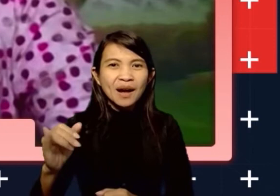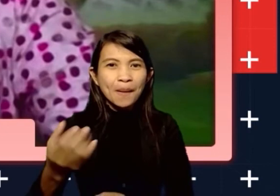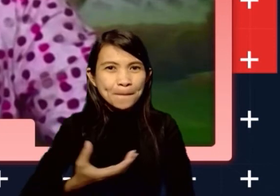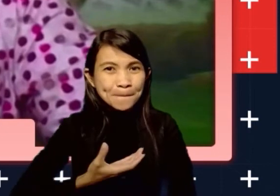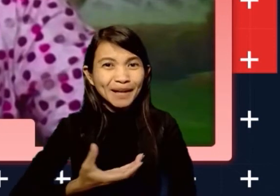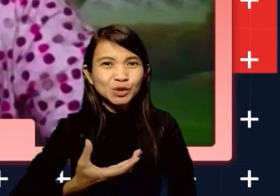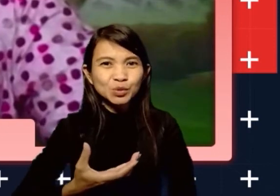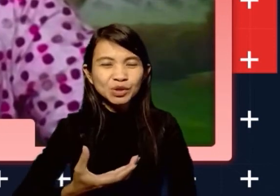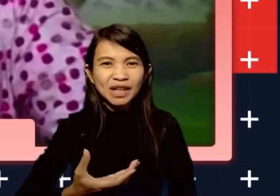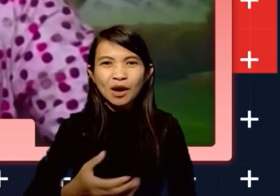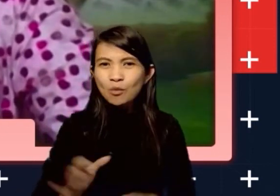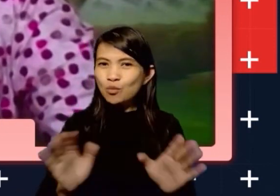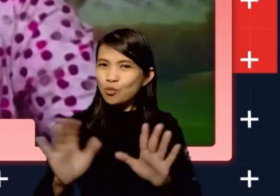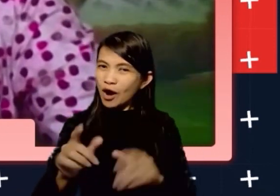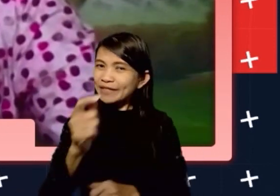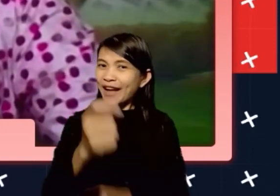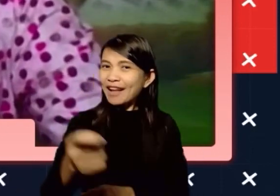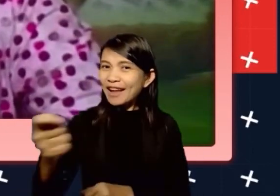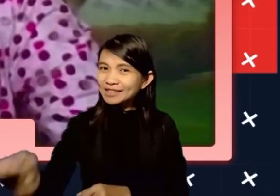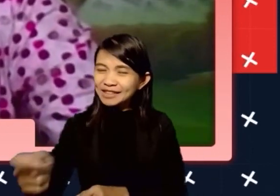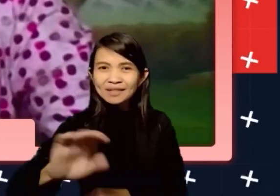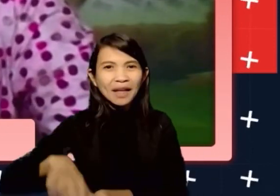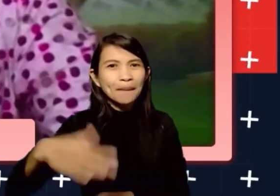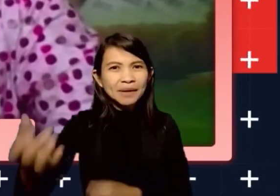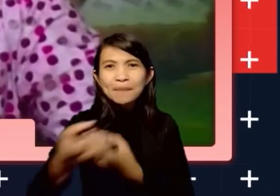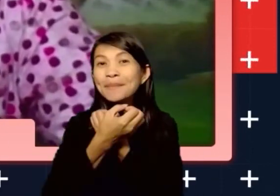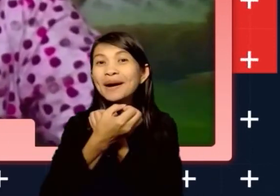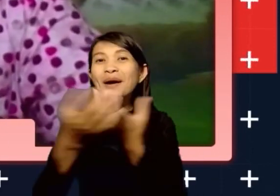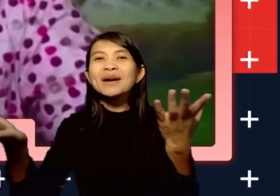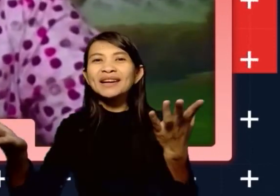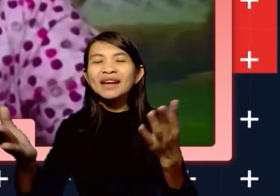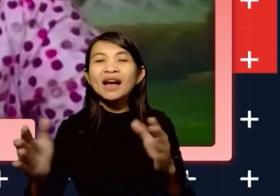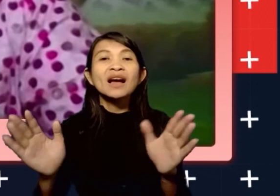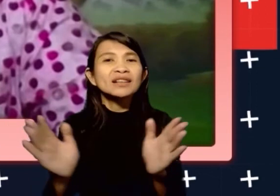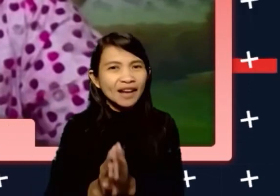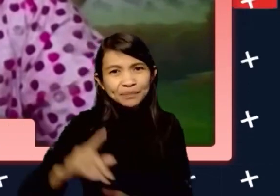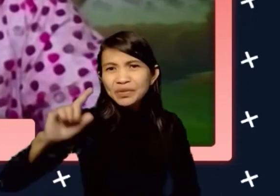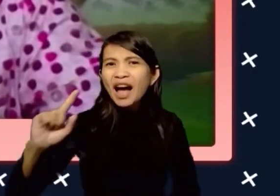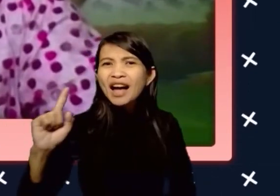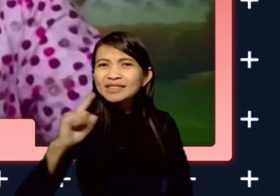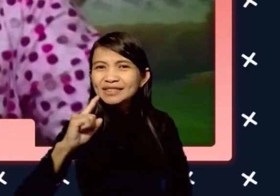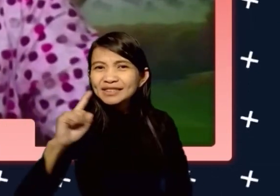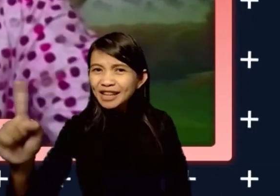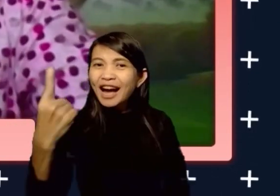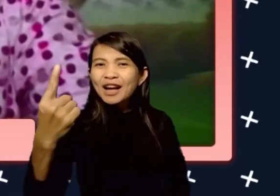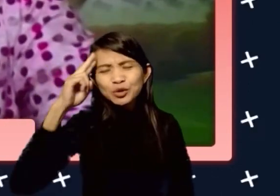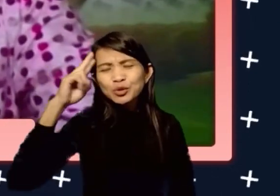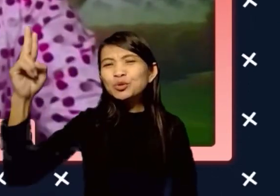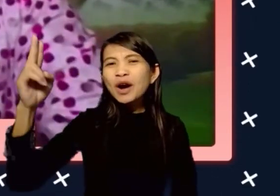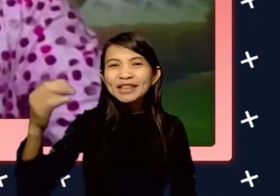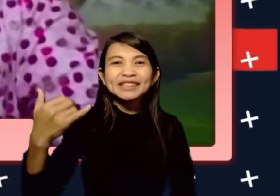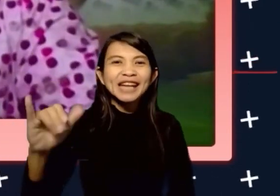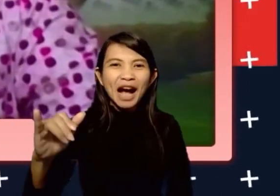tetapi pekabarannya. Dan hanya Tuhan yang memerintahkan alat peraga tersebut, bukan